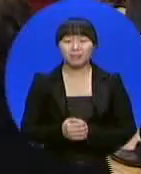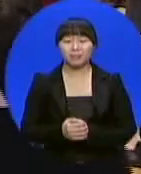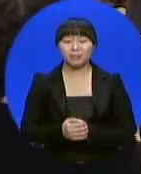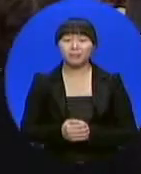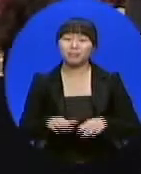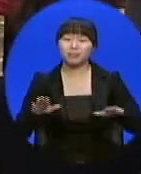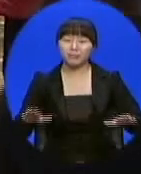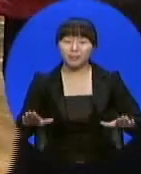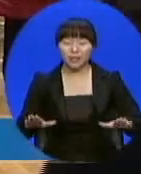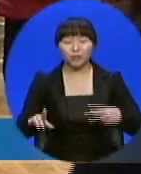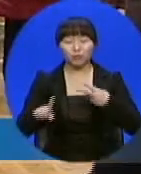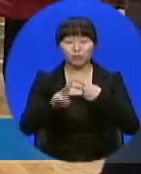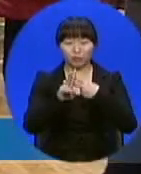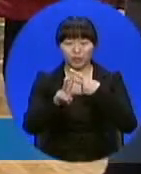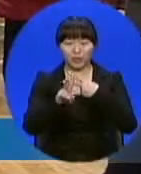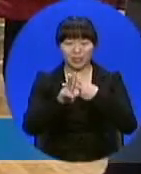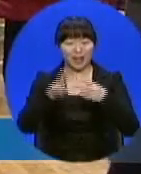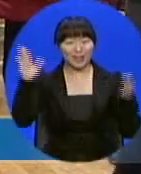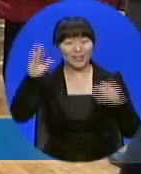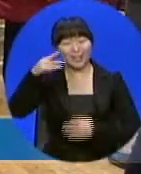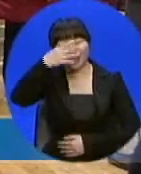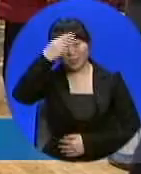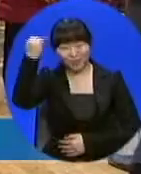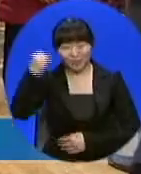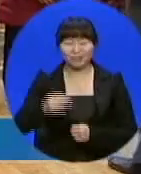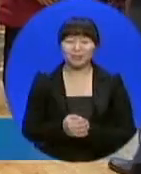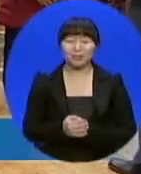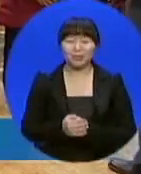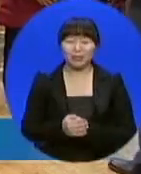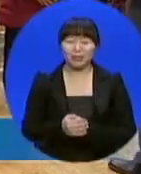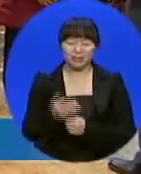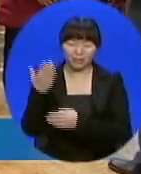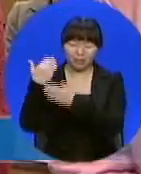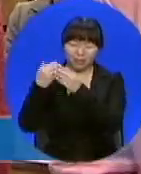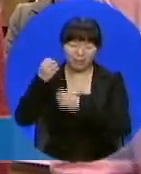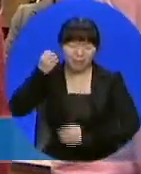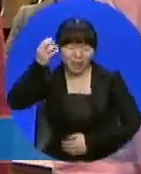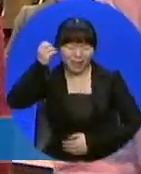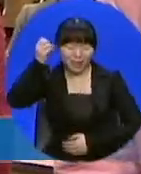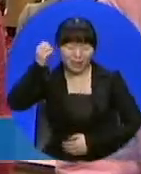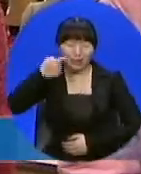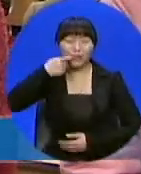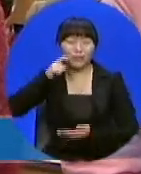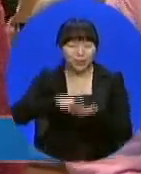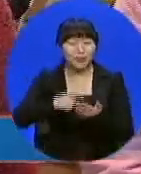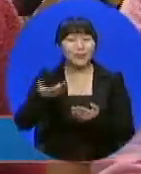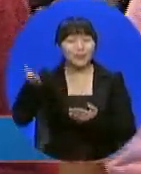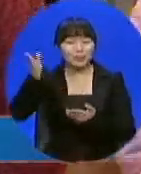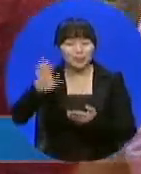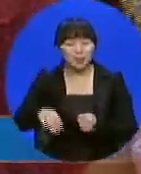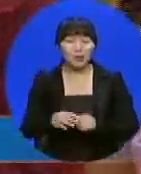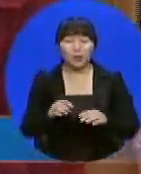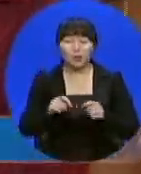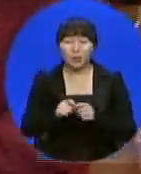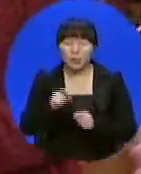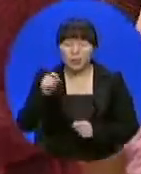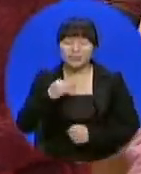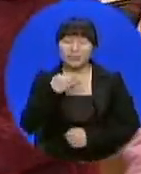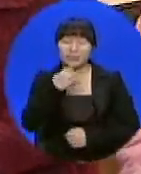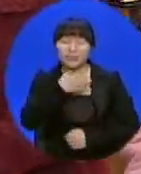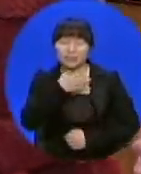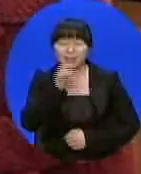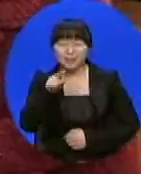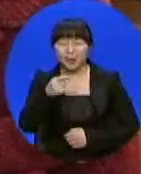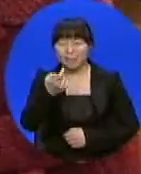이제 어엿한 중학교 2학년생이 되는 할머니. 돌아서면 잊어버리기 일쑤지만 만학의 꿈을 이루는데 나이는